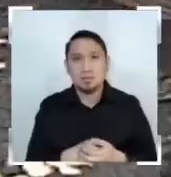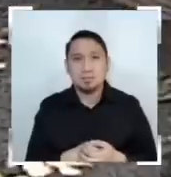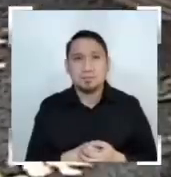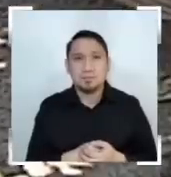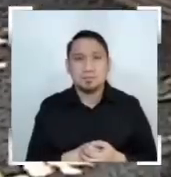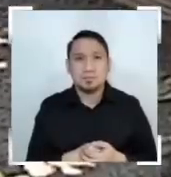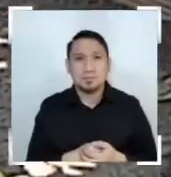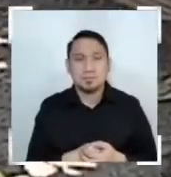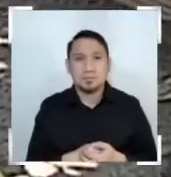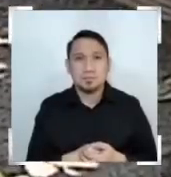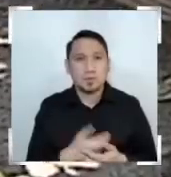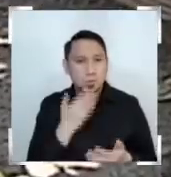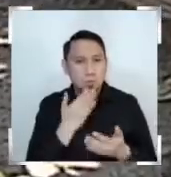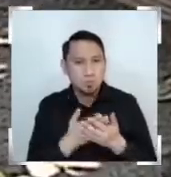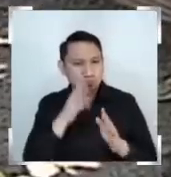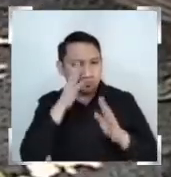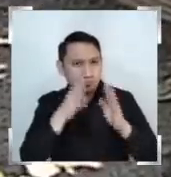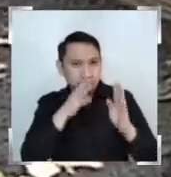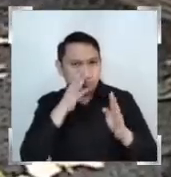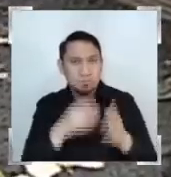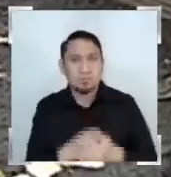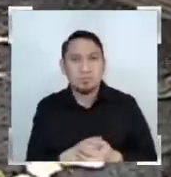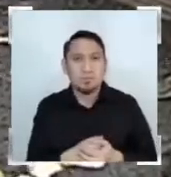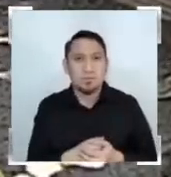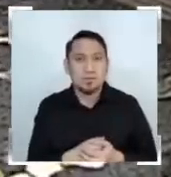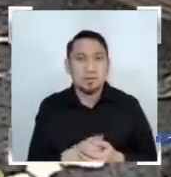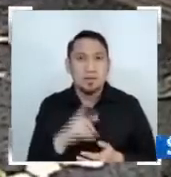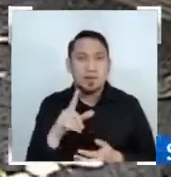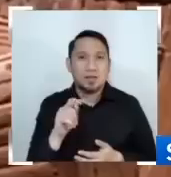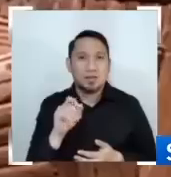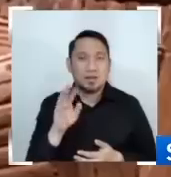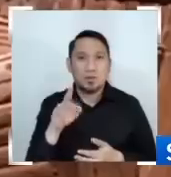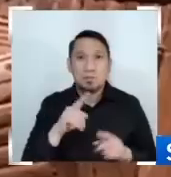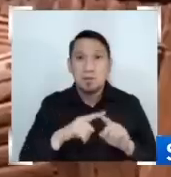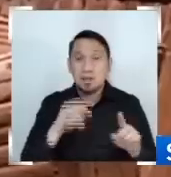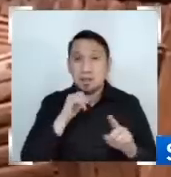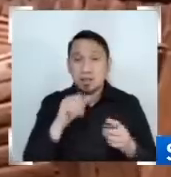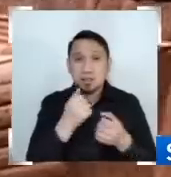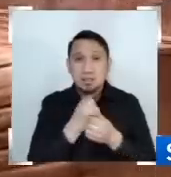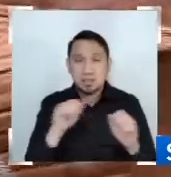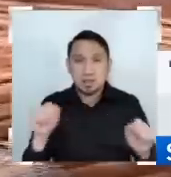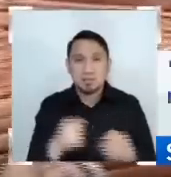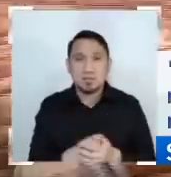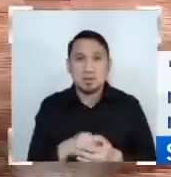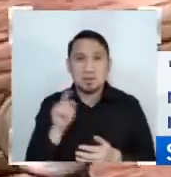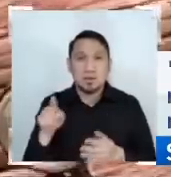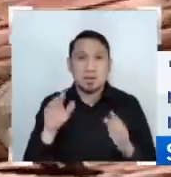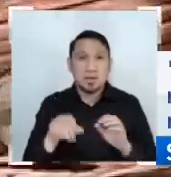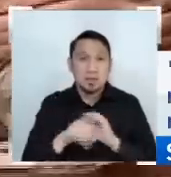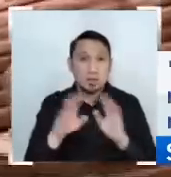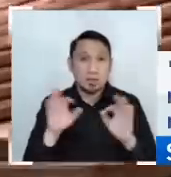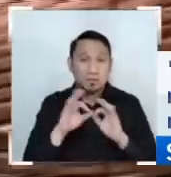Magandang inubasyon daw ito, sabi ng Land Transportation Office, pero hindi raw safe ibiyahe. Paglilinaw naman ng pamilya Trevino, hindi